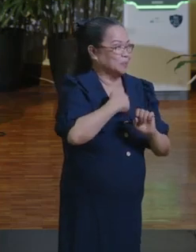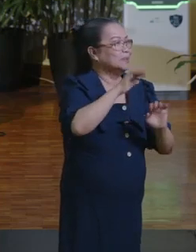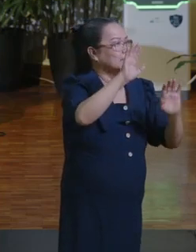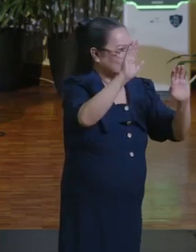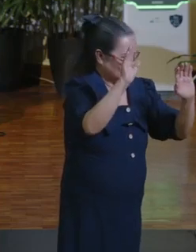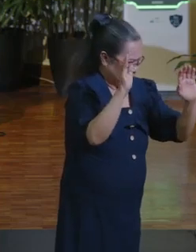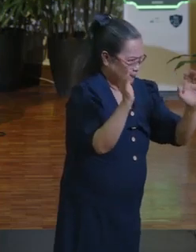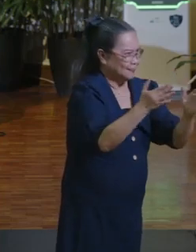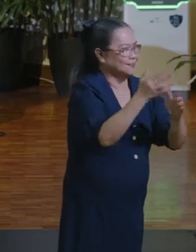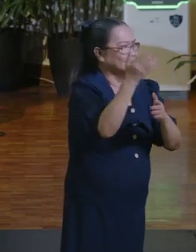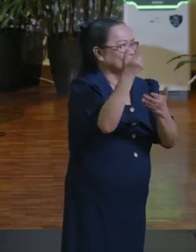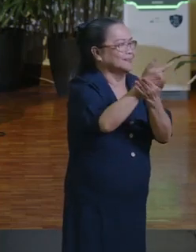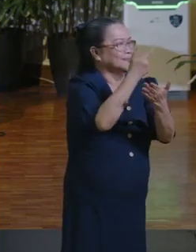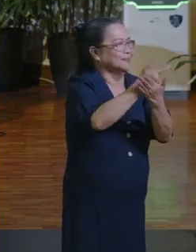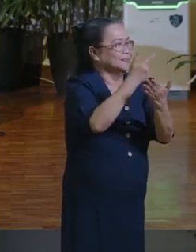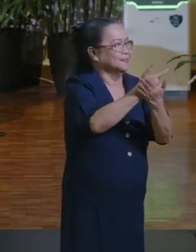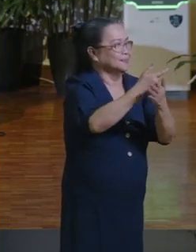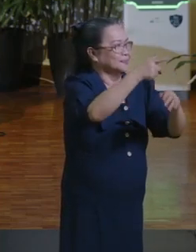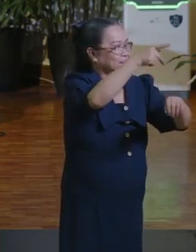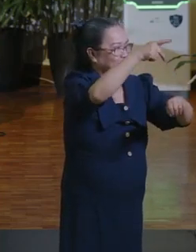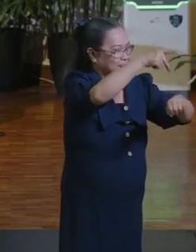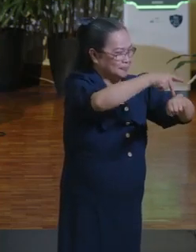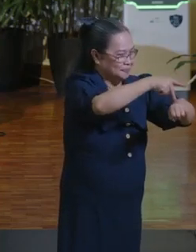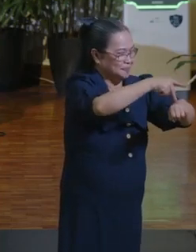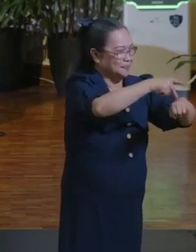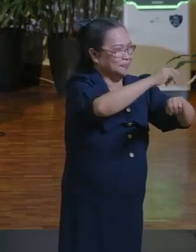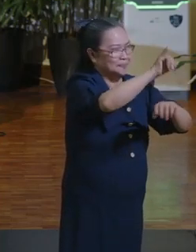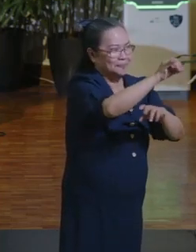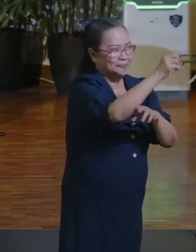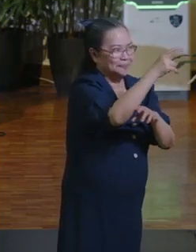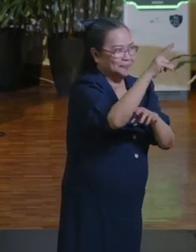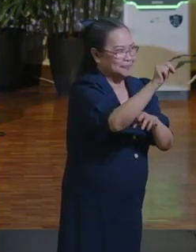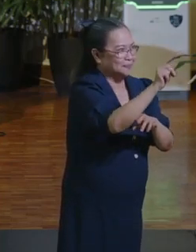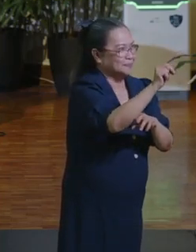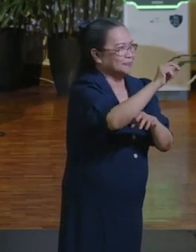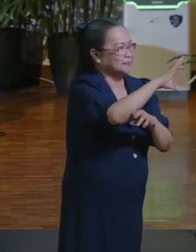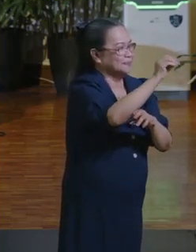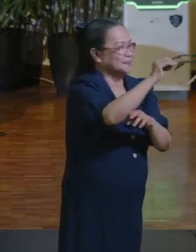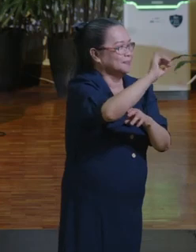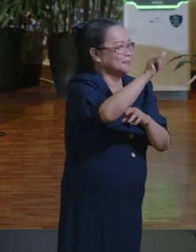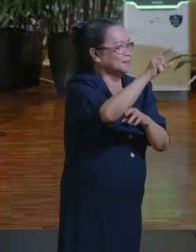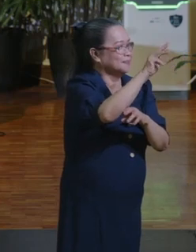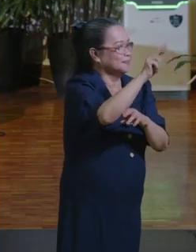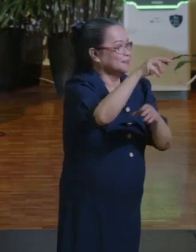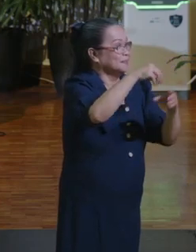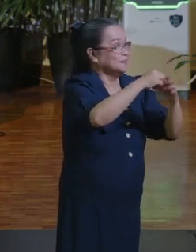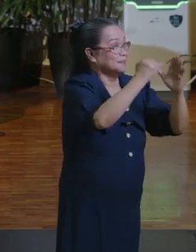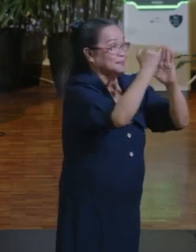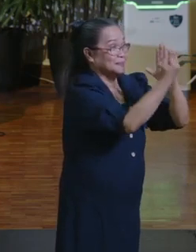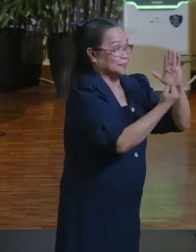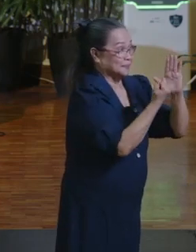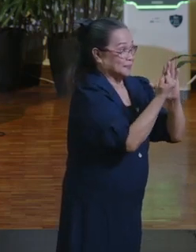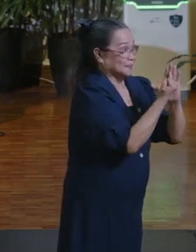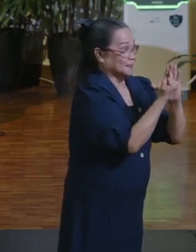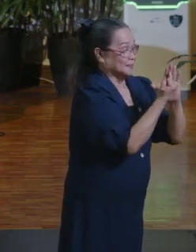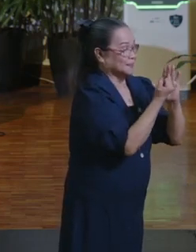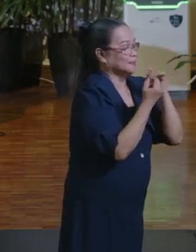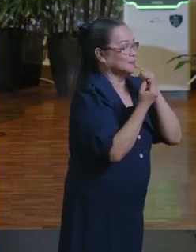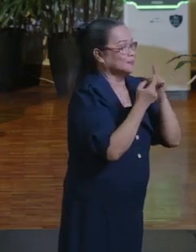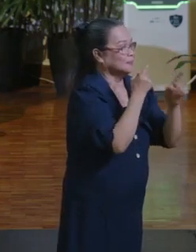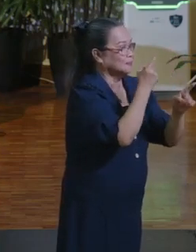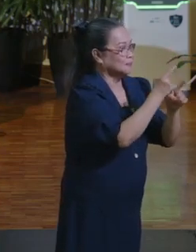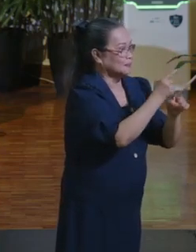John at nila James sa Jerusalem. At yung mensahe ngang yun ay ito,